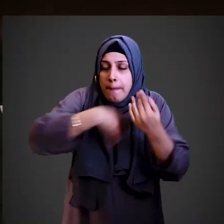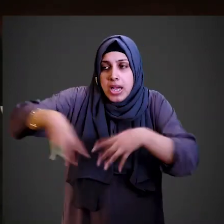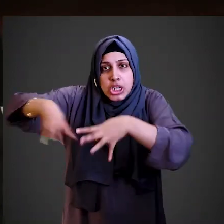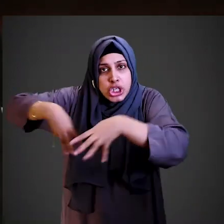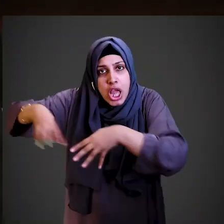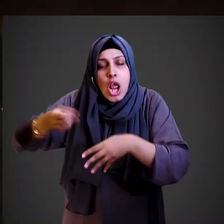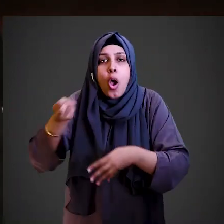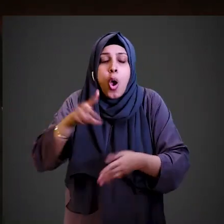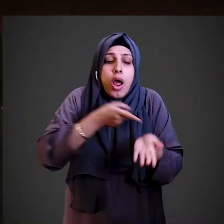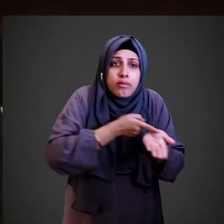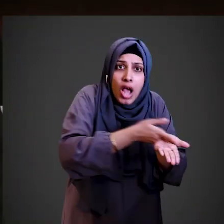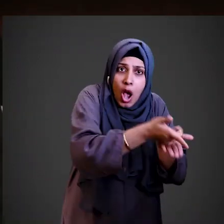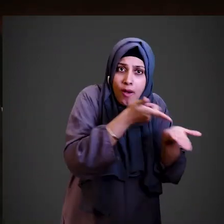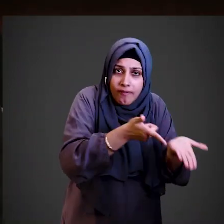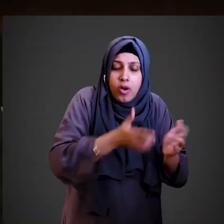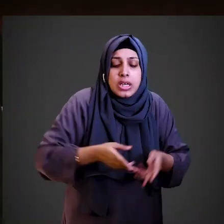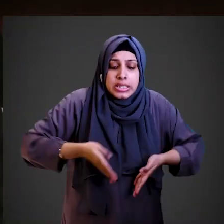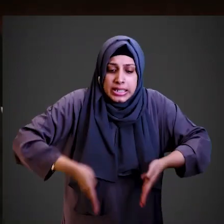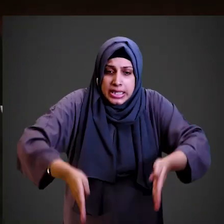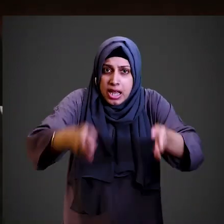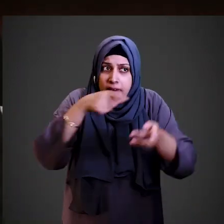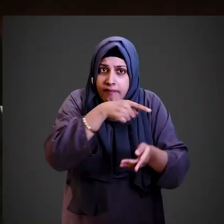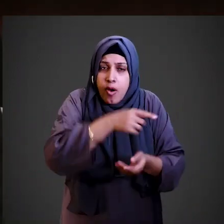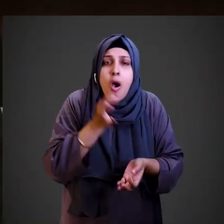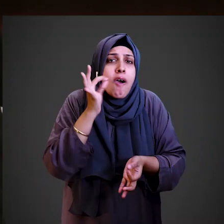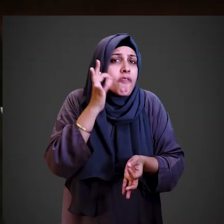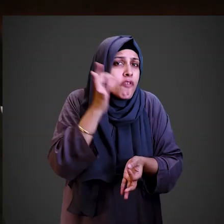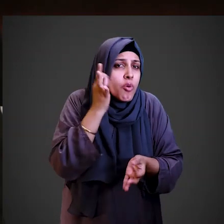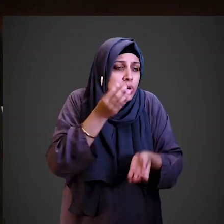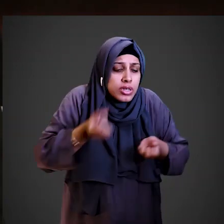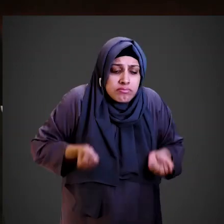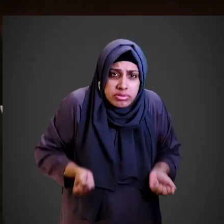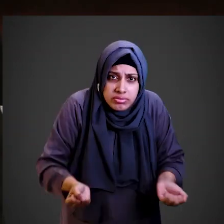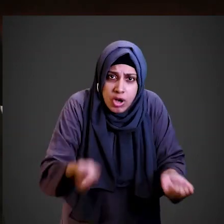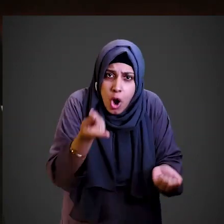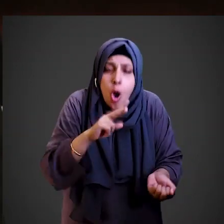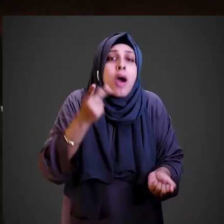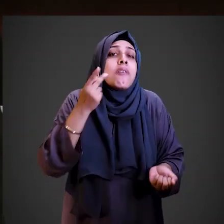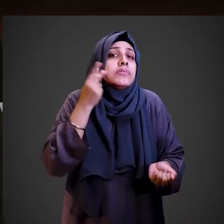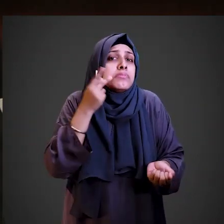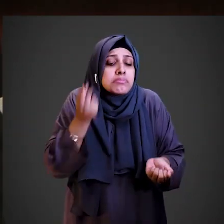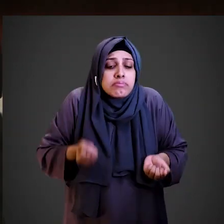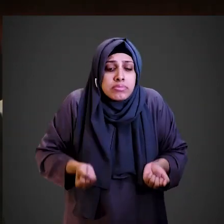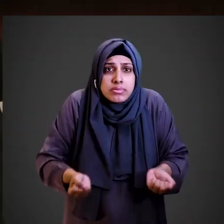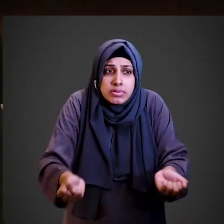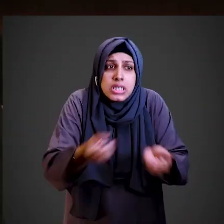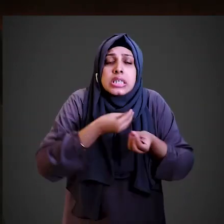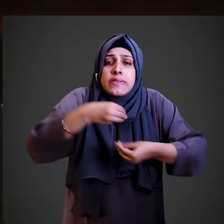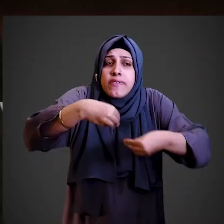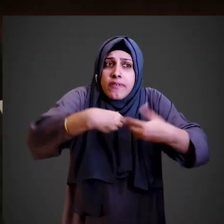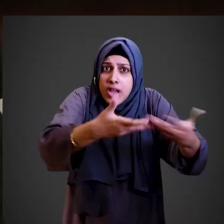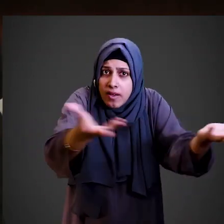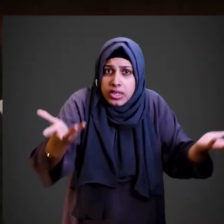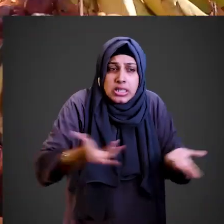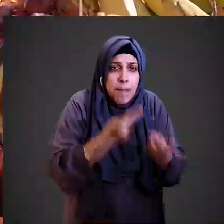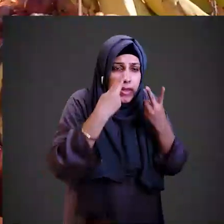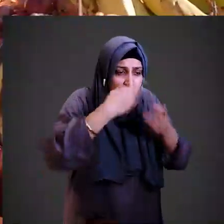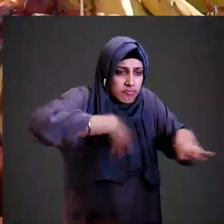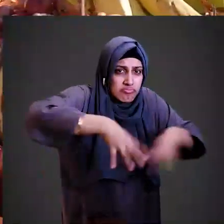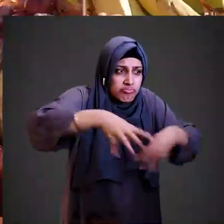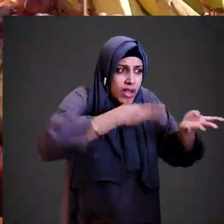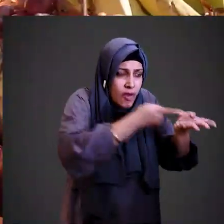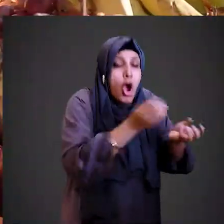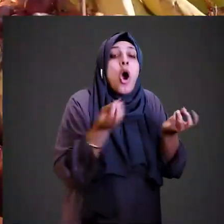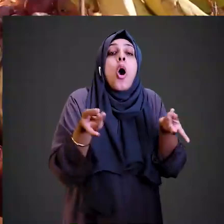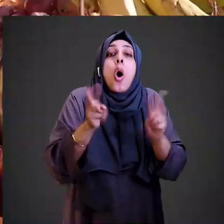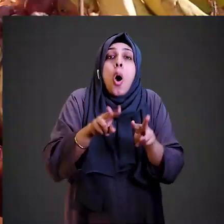میں کہ جو سڑک پر ٹھیلے والے جو فروٹ، سبزی، کسی قسم کی بھی چیز جو سڑک کے کنارے بیچ رہے ہیں یا